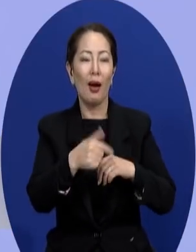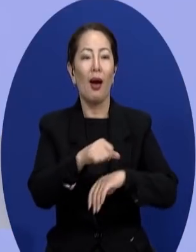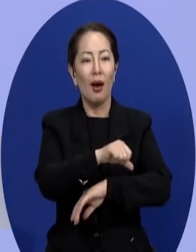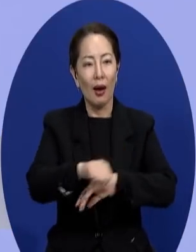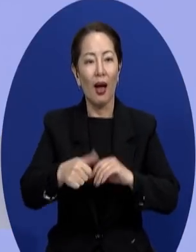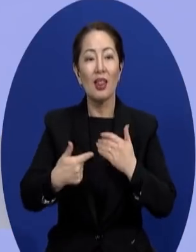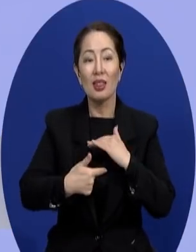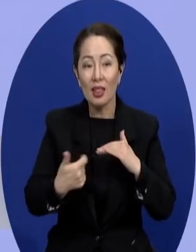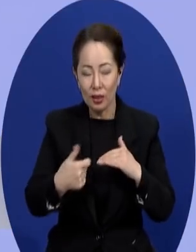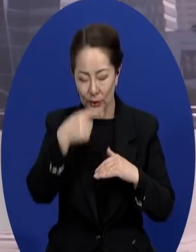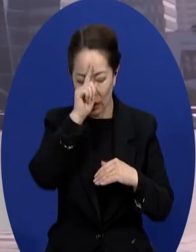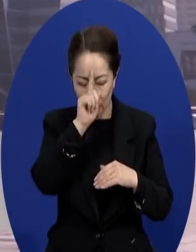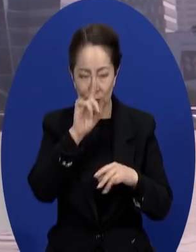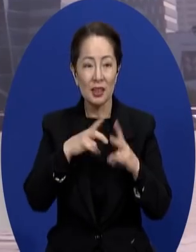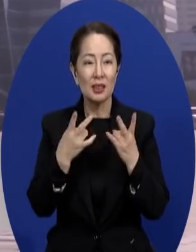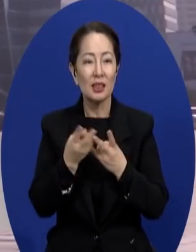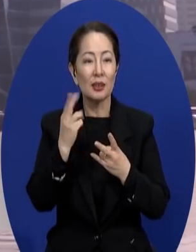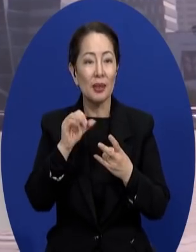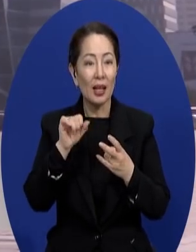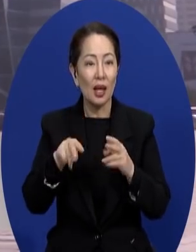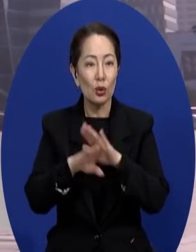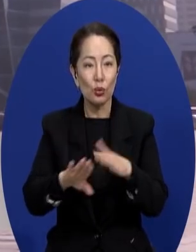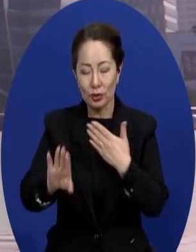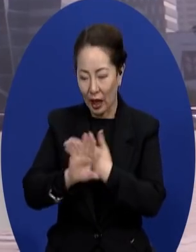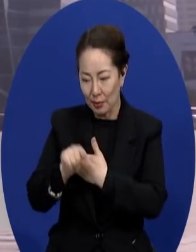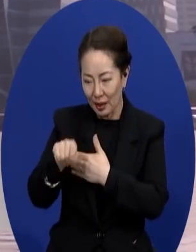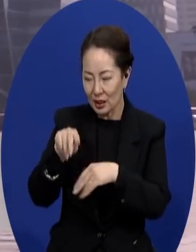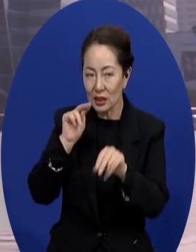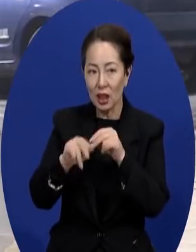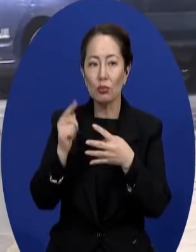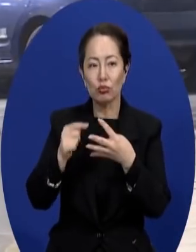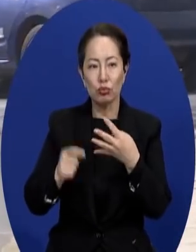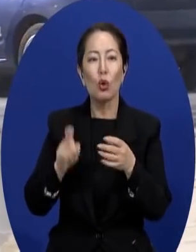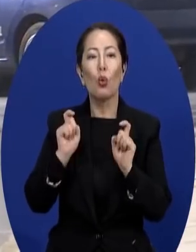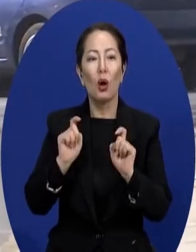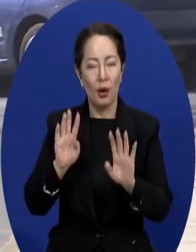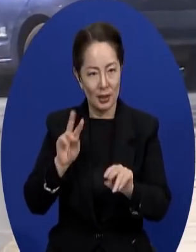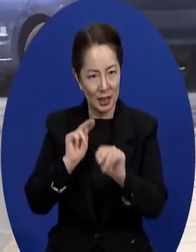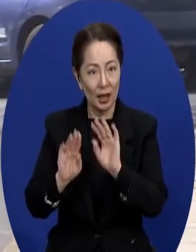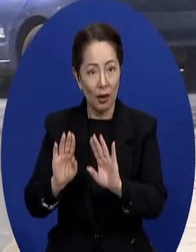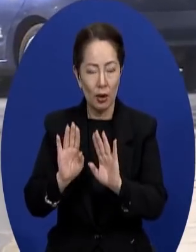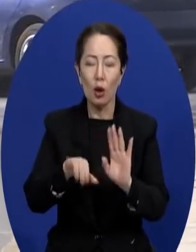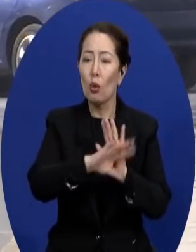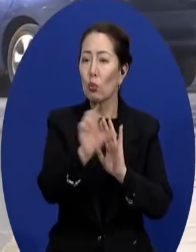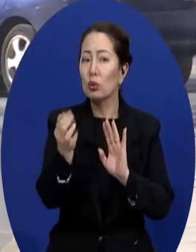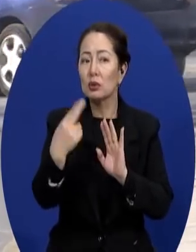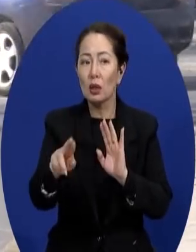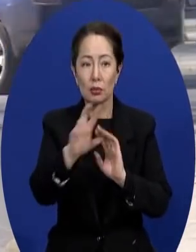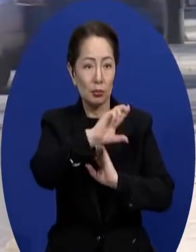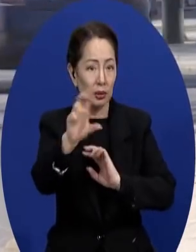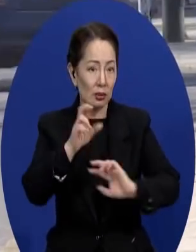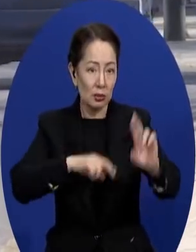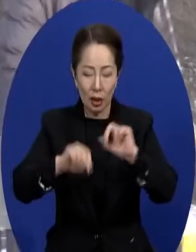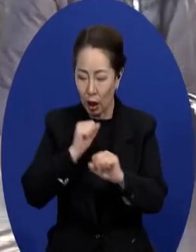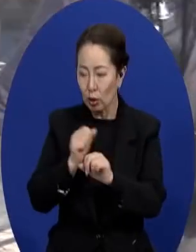болон нийгмийн даатгал, хүүхэд хамгааллын чиглэлийн шалгалт зогсохгүй үргэлжлэнэ гэлээ. Үүнээс босад аж ахуй нэгж байгууллагын үйл ажиллагаа бизнес